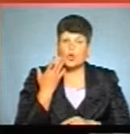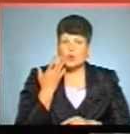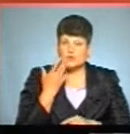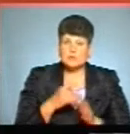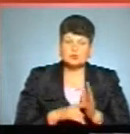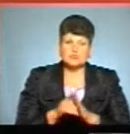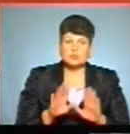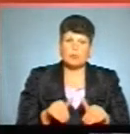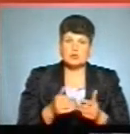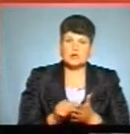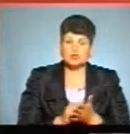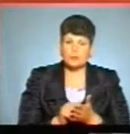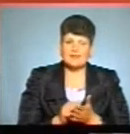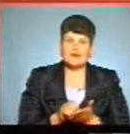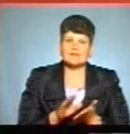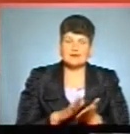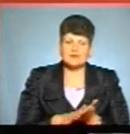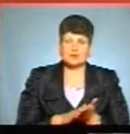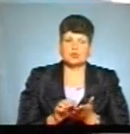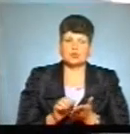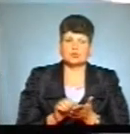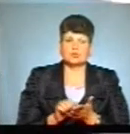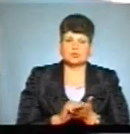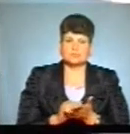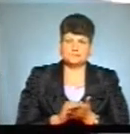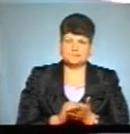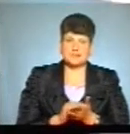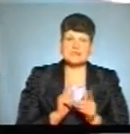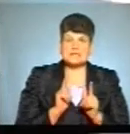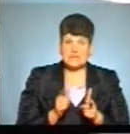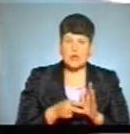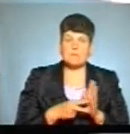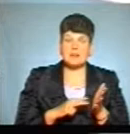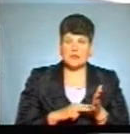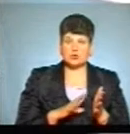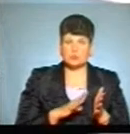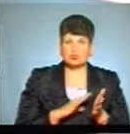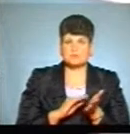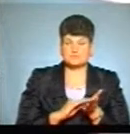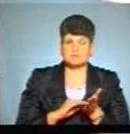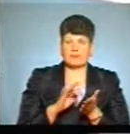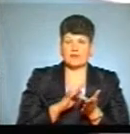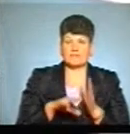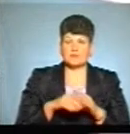подання документів на реєстрацію кандидатів у депутати? Ну, згідно календарного плану, який був опублікований Центральною виборчою